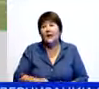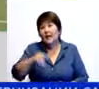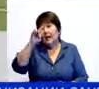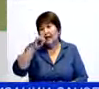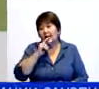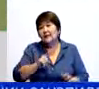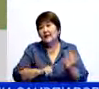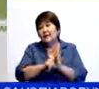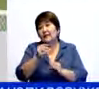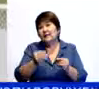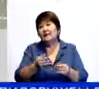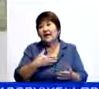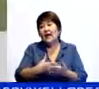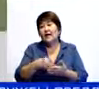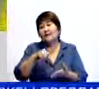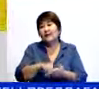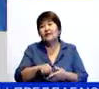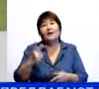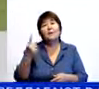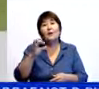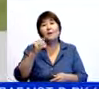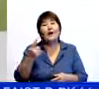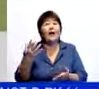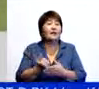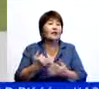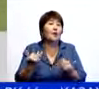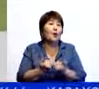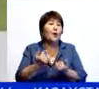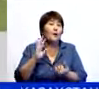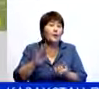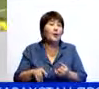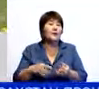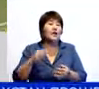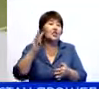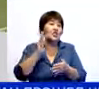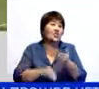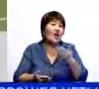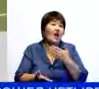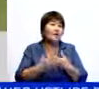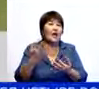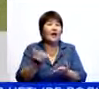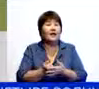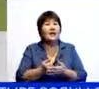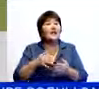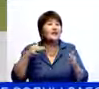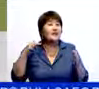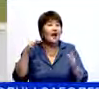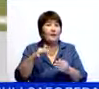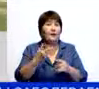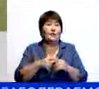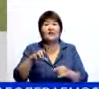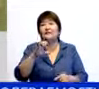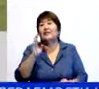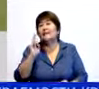Казахстанцы начали игру с активных атак, но первыми счет открыли гости. После навеса в штрафную расторопнее оказался нападающий Исмаил